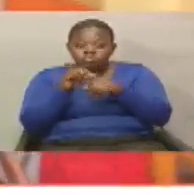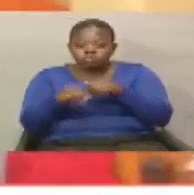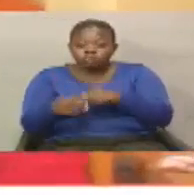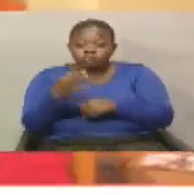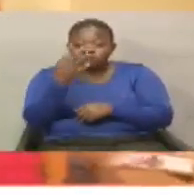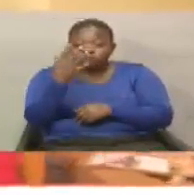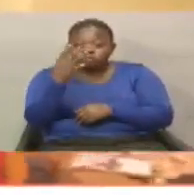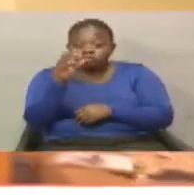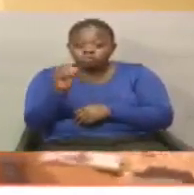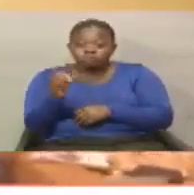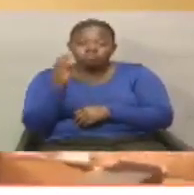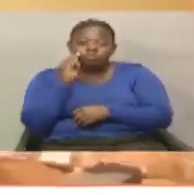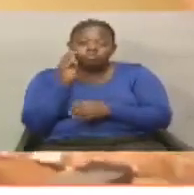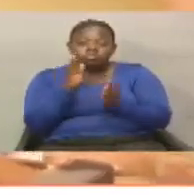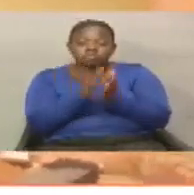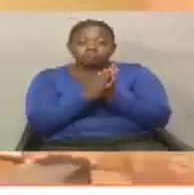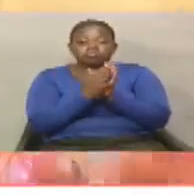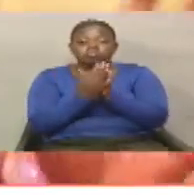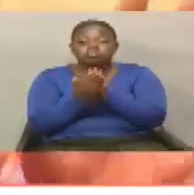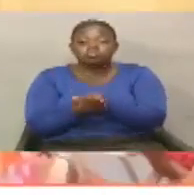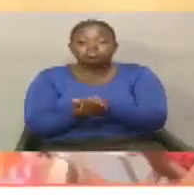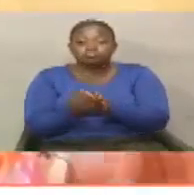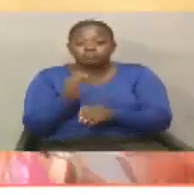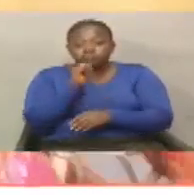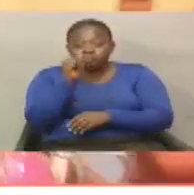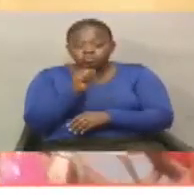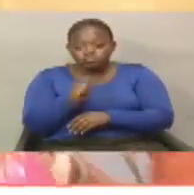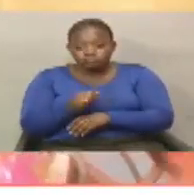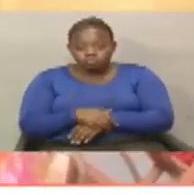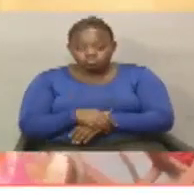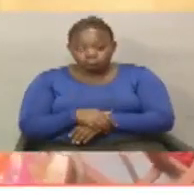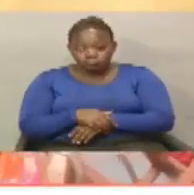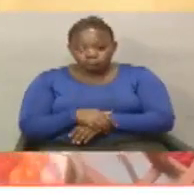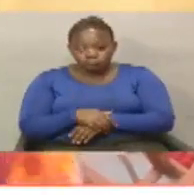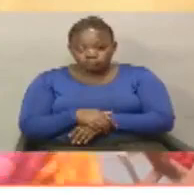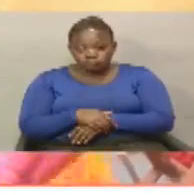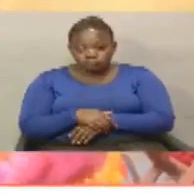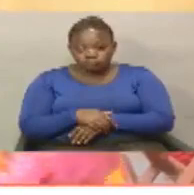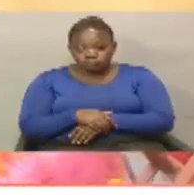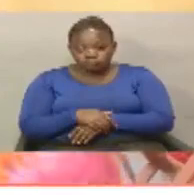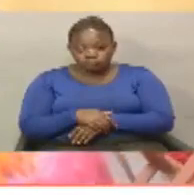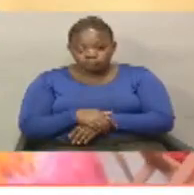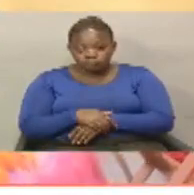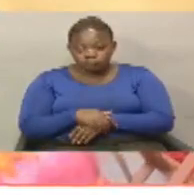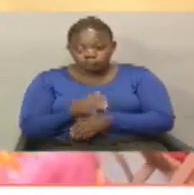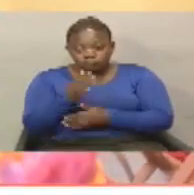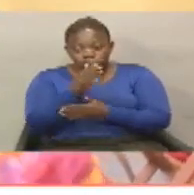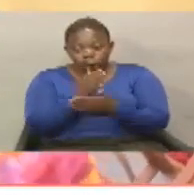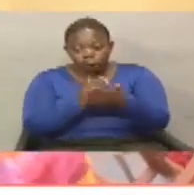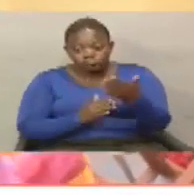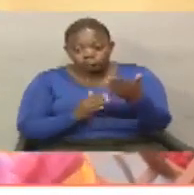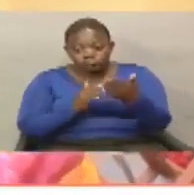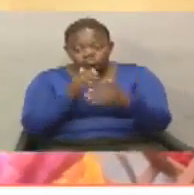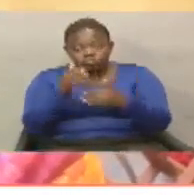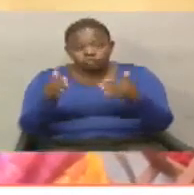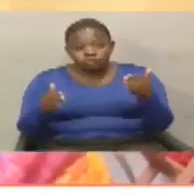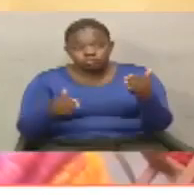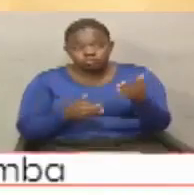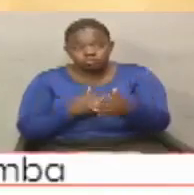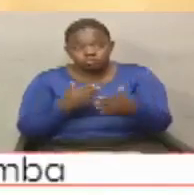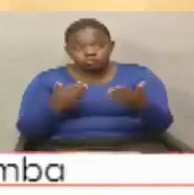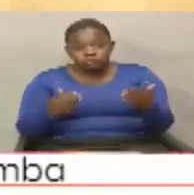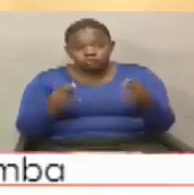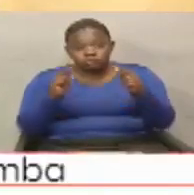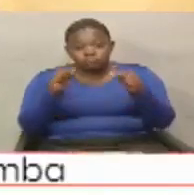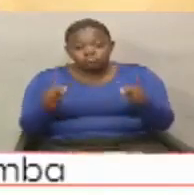35 nga yabukwasa omukadde. Nagula ebitundutundu nasooka kugula eyo emanju akampoloti nga